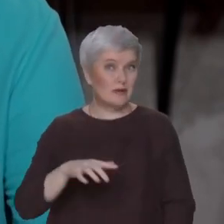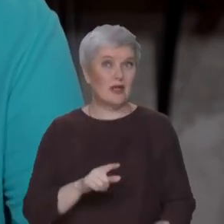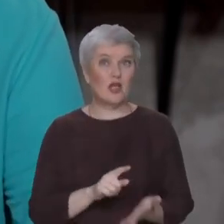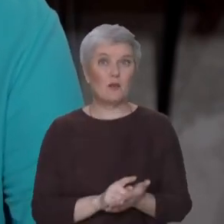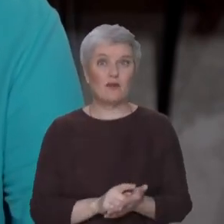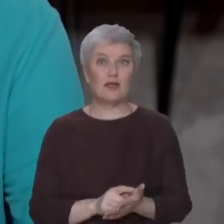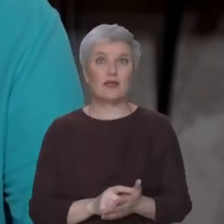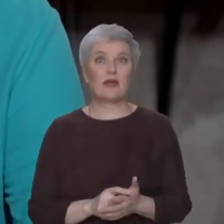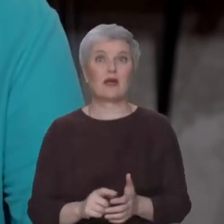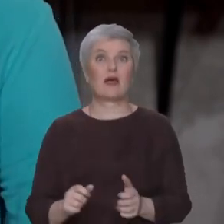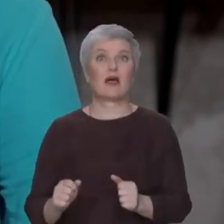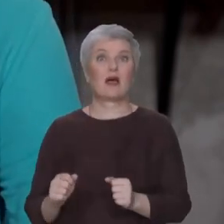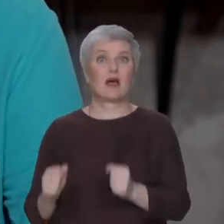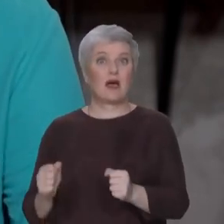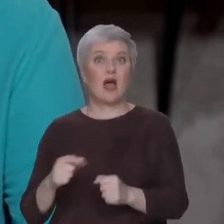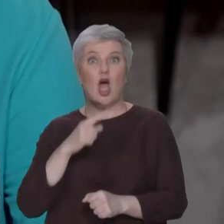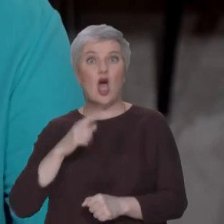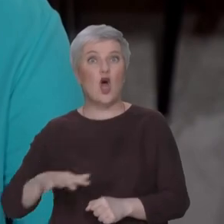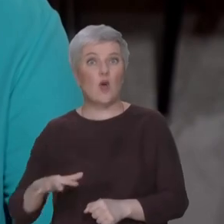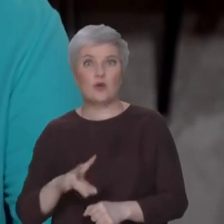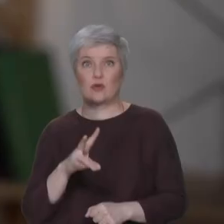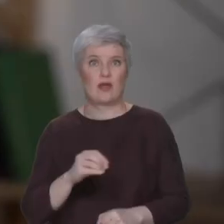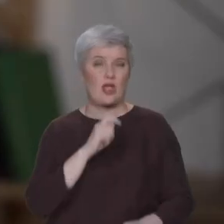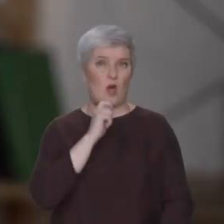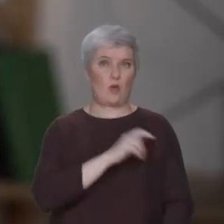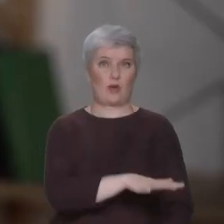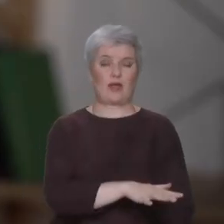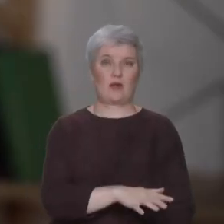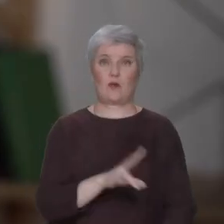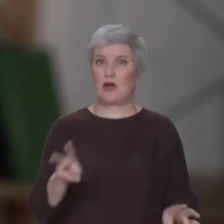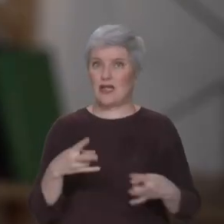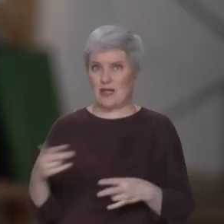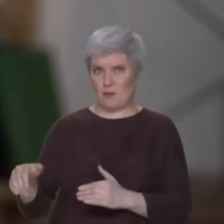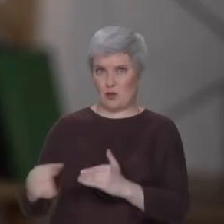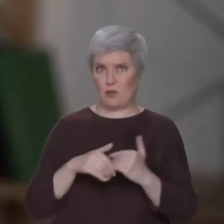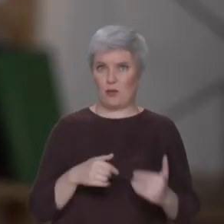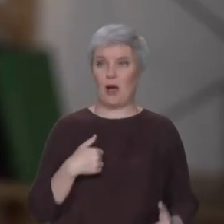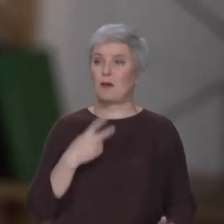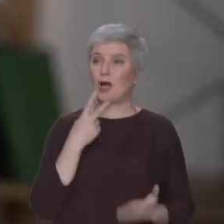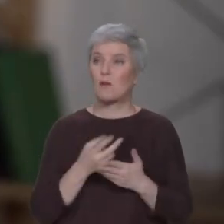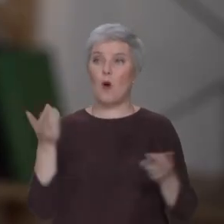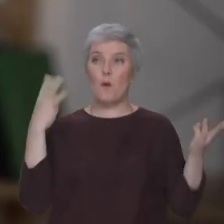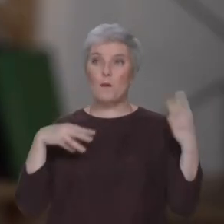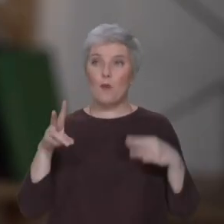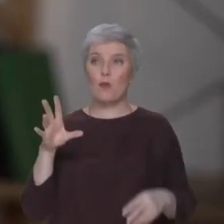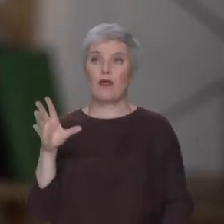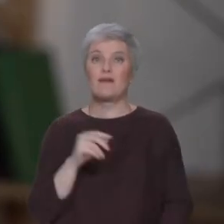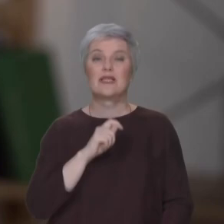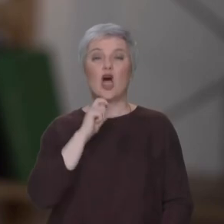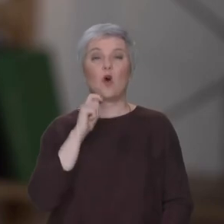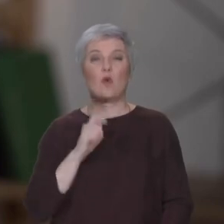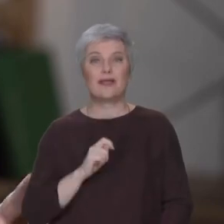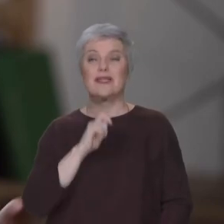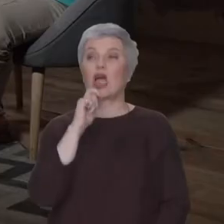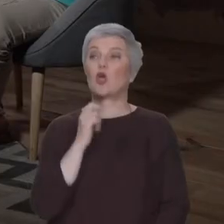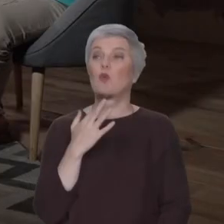трясти Росію, а не Україну. Мені не треба їхня допомога. Ми зараз спостерігаємо моду на все українське і на українську. Не